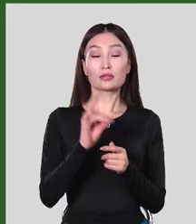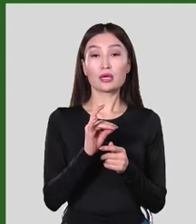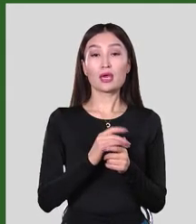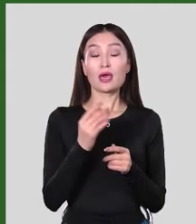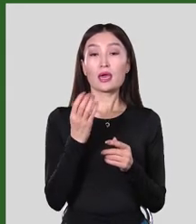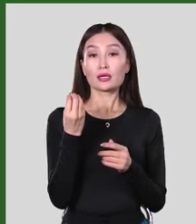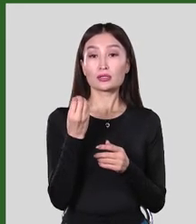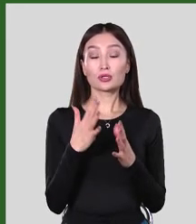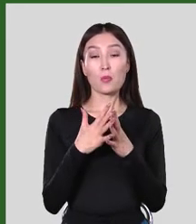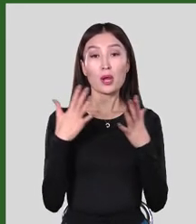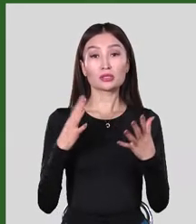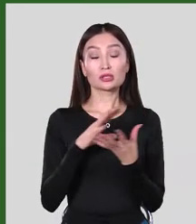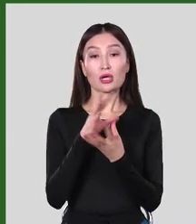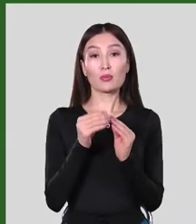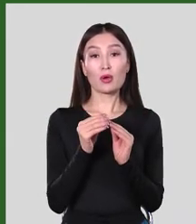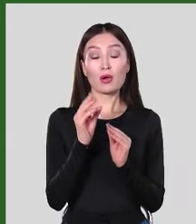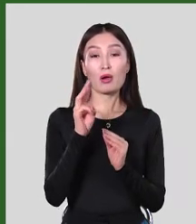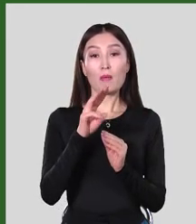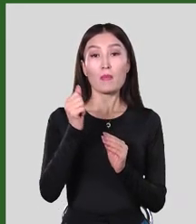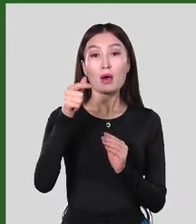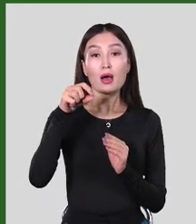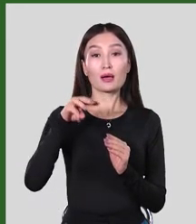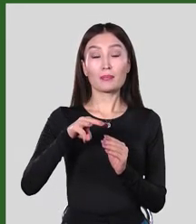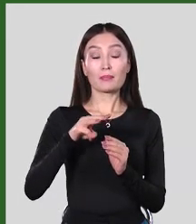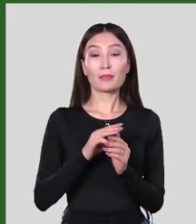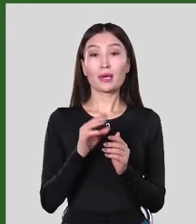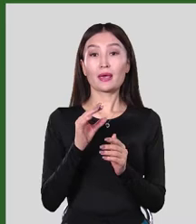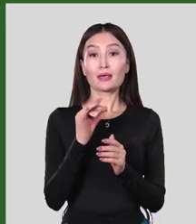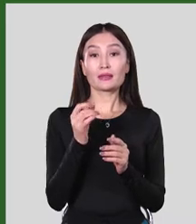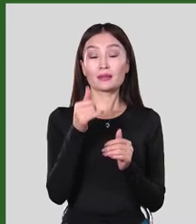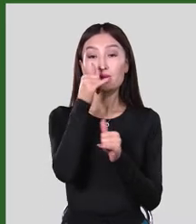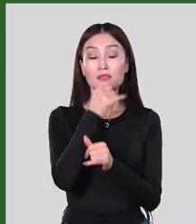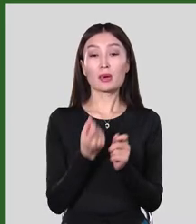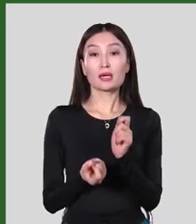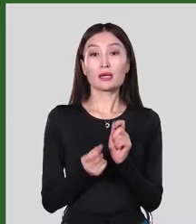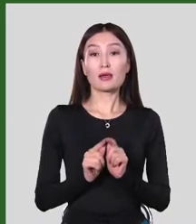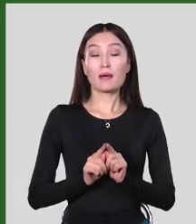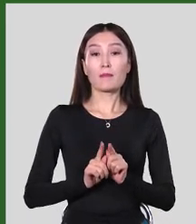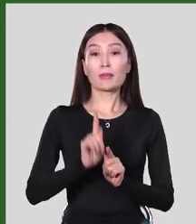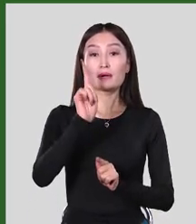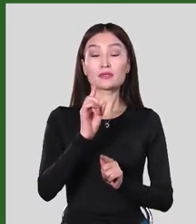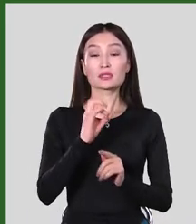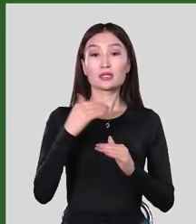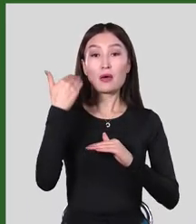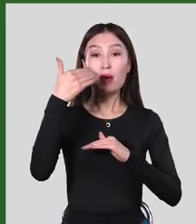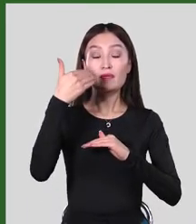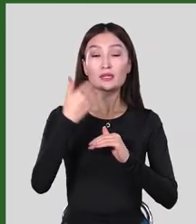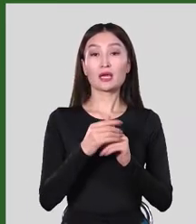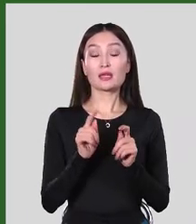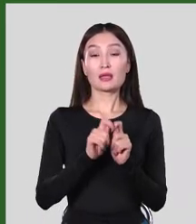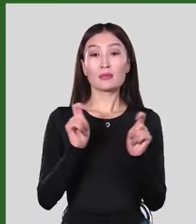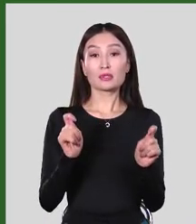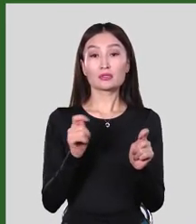А еще большие объемы магм из недр земли так и не смогли прорваться на поверхность. Они